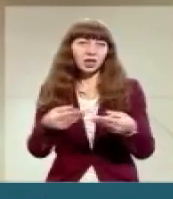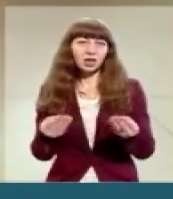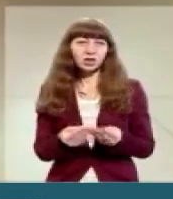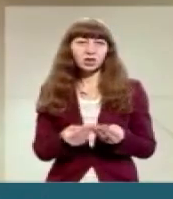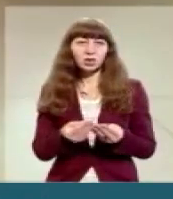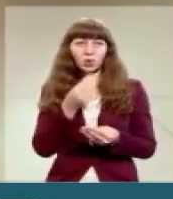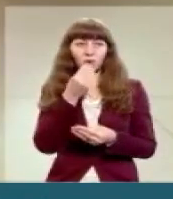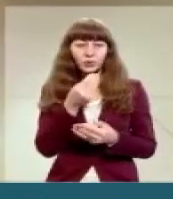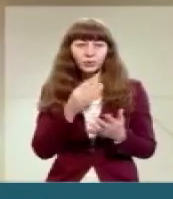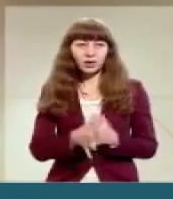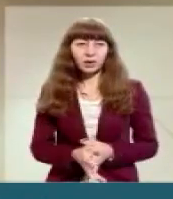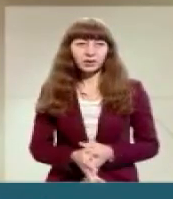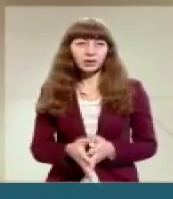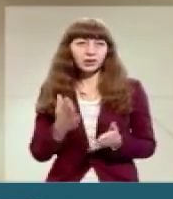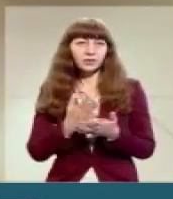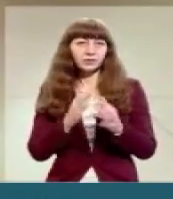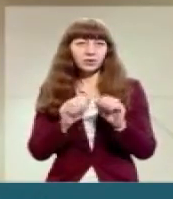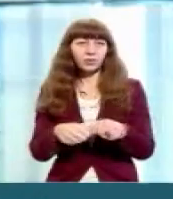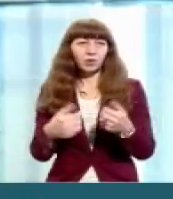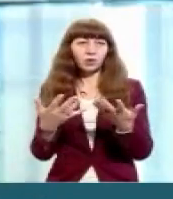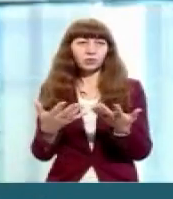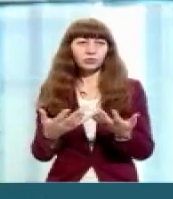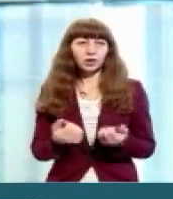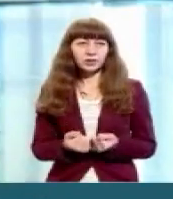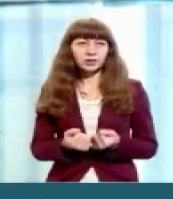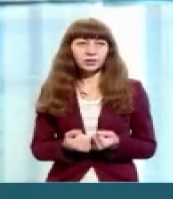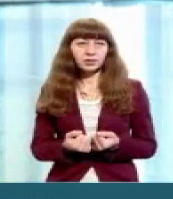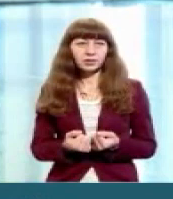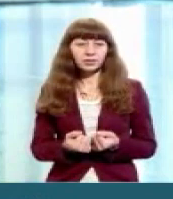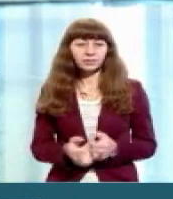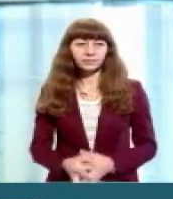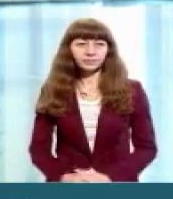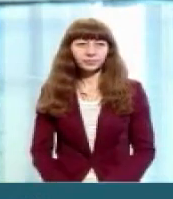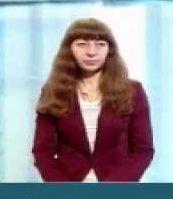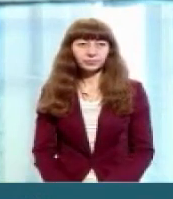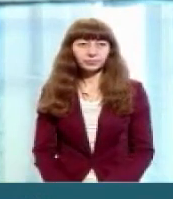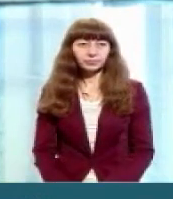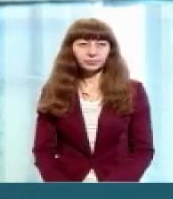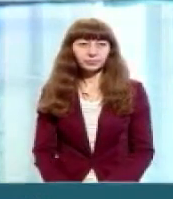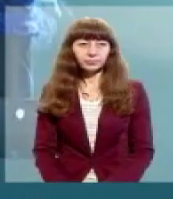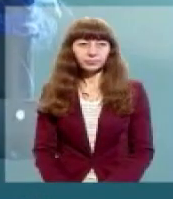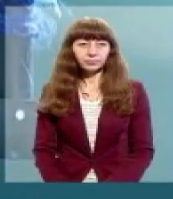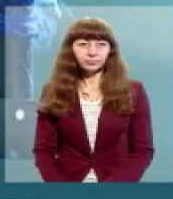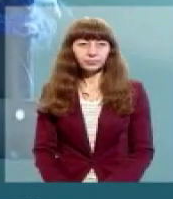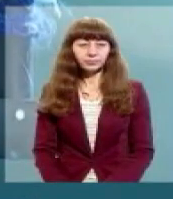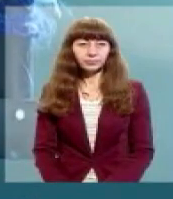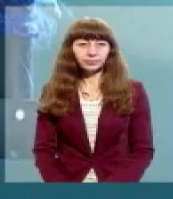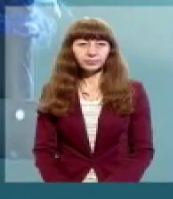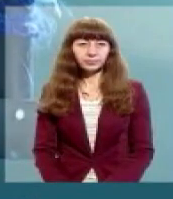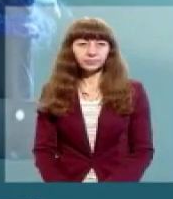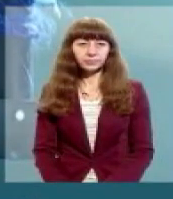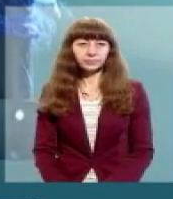керек жарақтарын алуға мүмкіндіктері бар. Осының барлығы қоғамдық өмірге тез бейімделуінің жолы дейді тәртіп бөлімінің бастығы